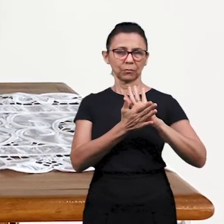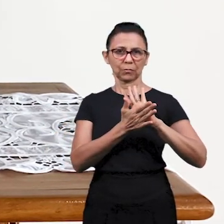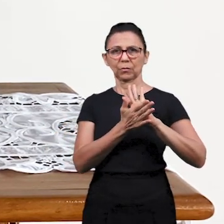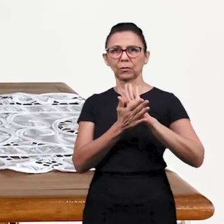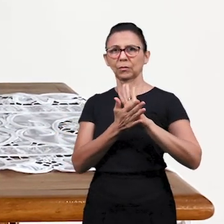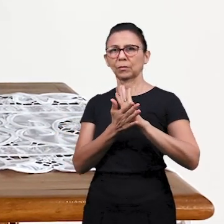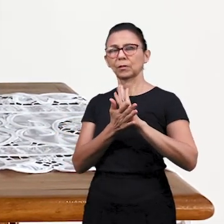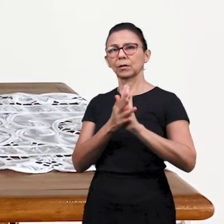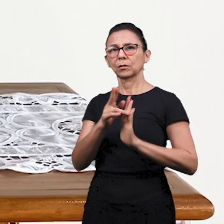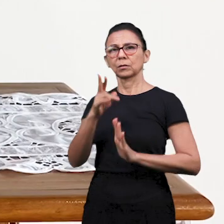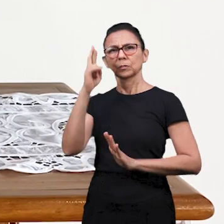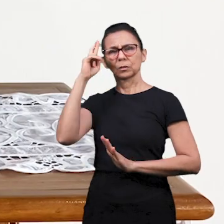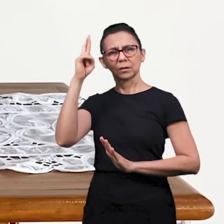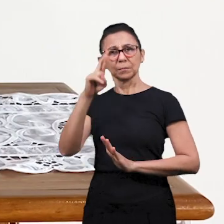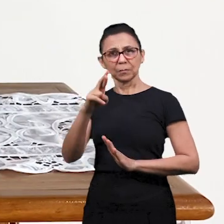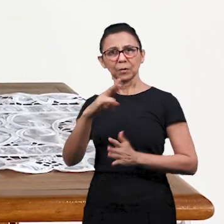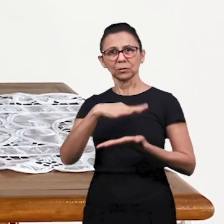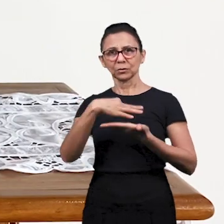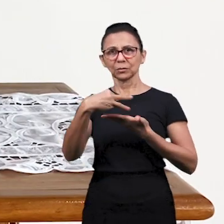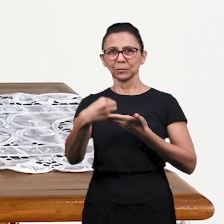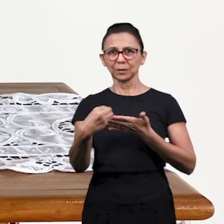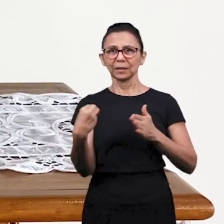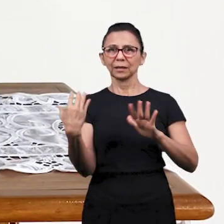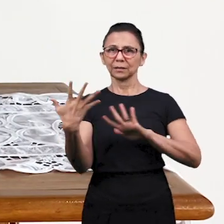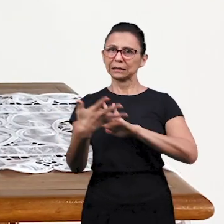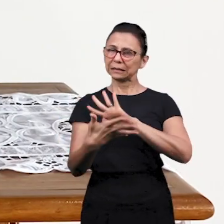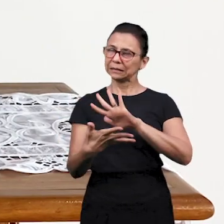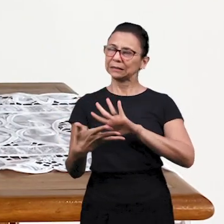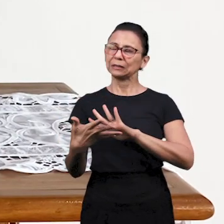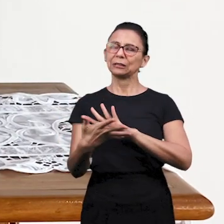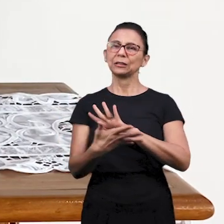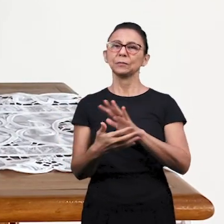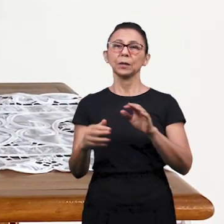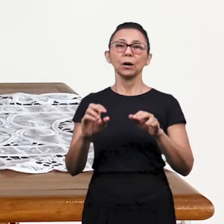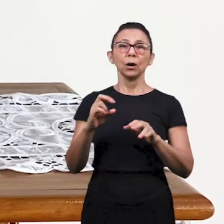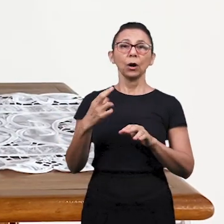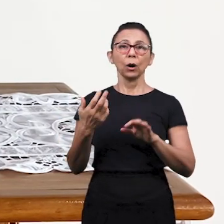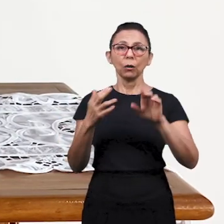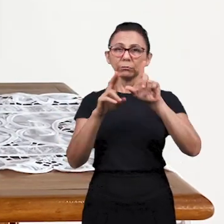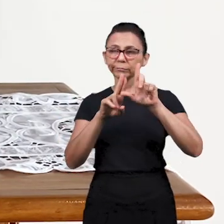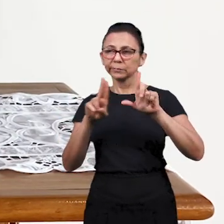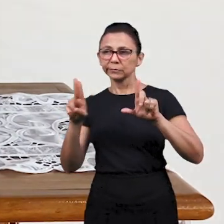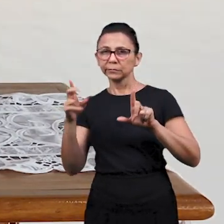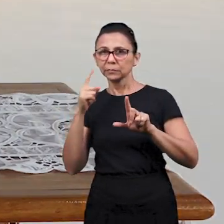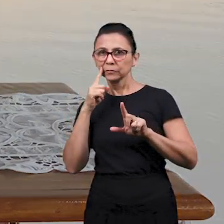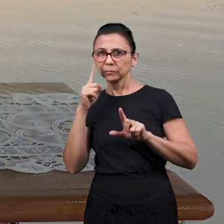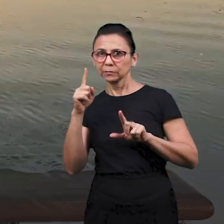еще один псалом. Прославьте Господа, если вы знаете слова этого псалма.